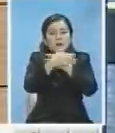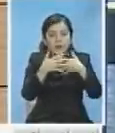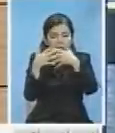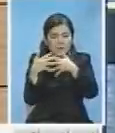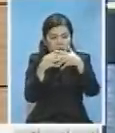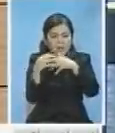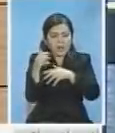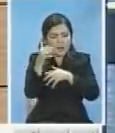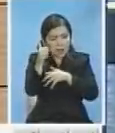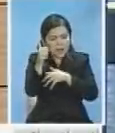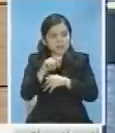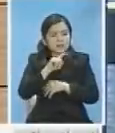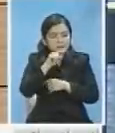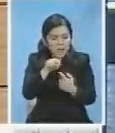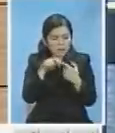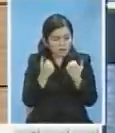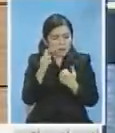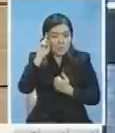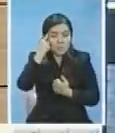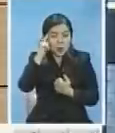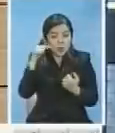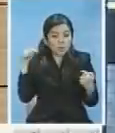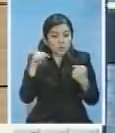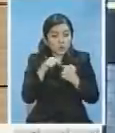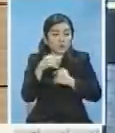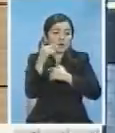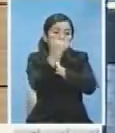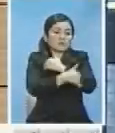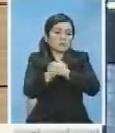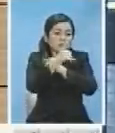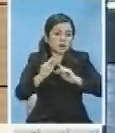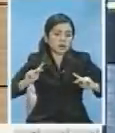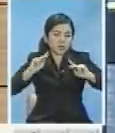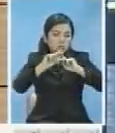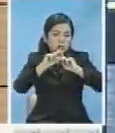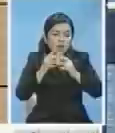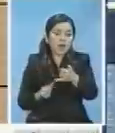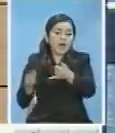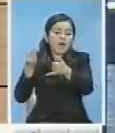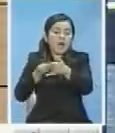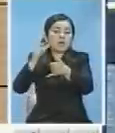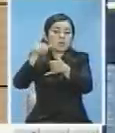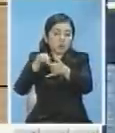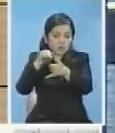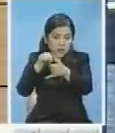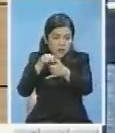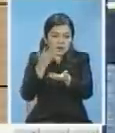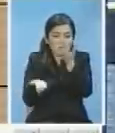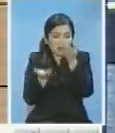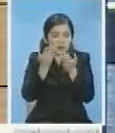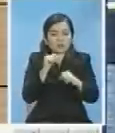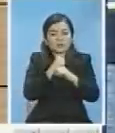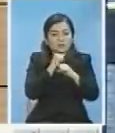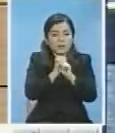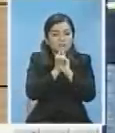ผมไม่ทราบว่านี่คือภาระหน้าที่เพื่อคนคนเดียวหรือเพื่อปฏิบัติให้เป็นไปตามวิสัยทั